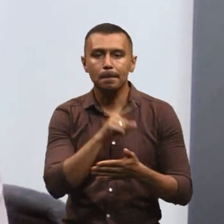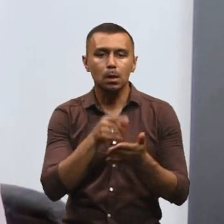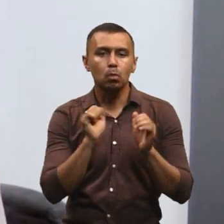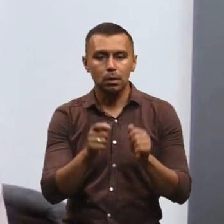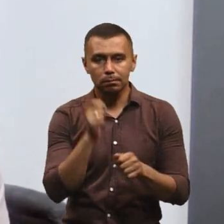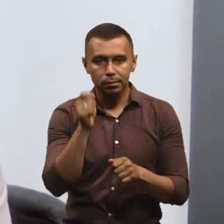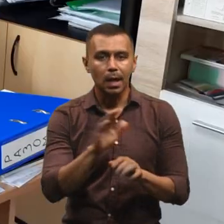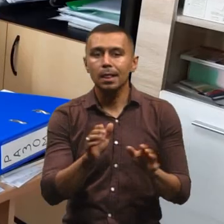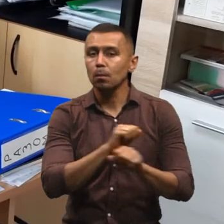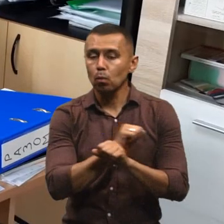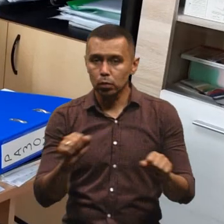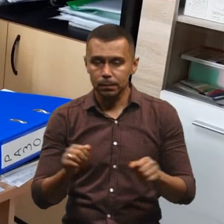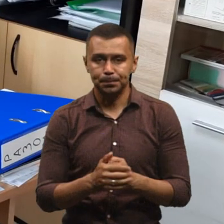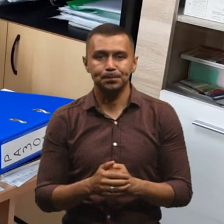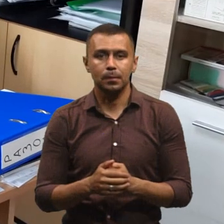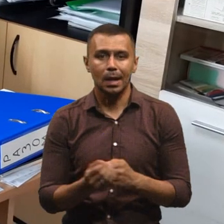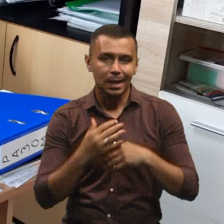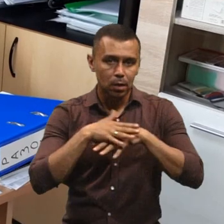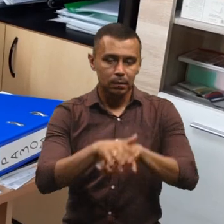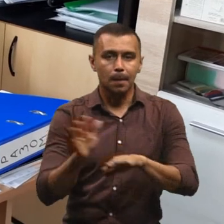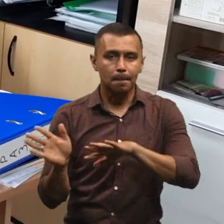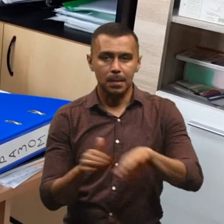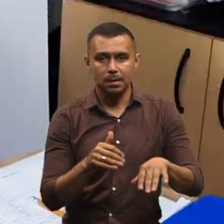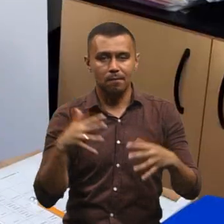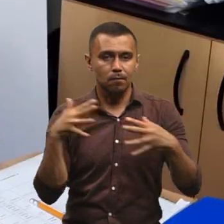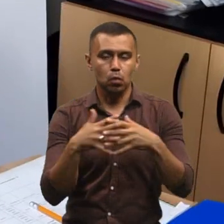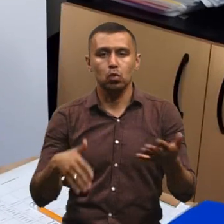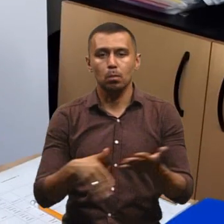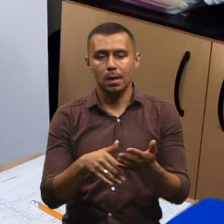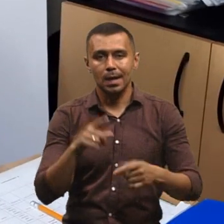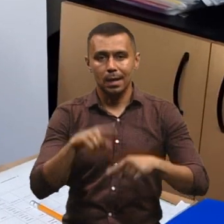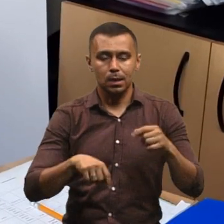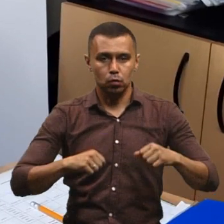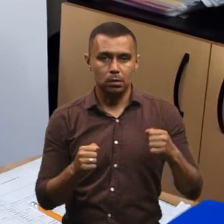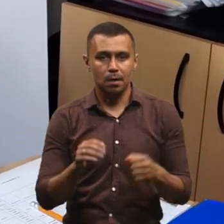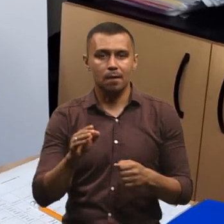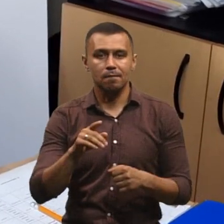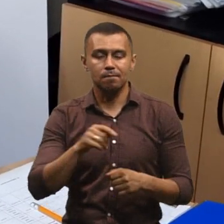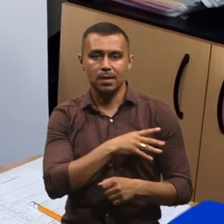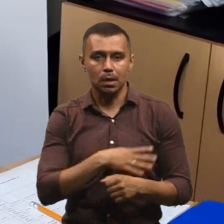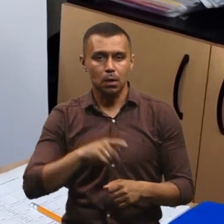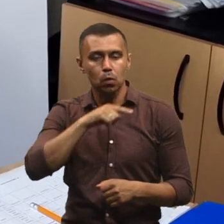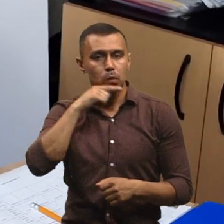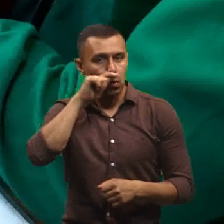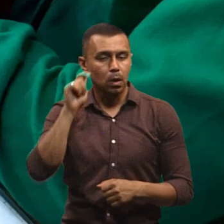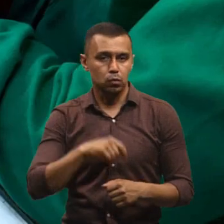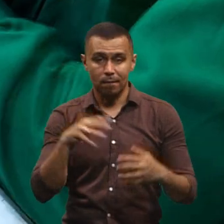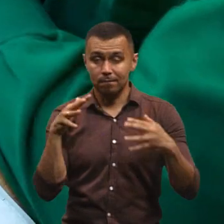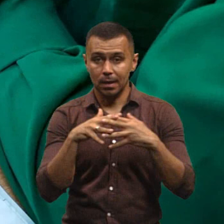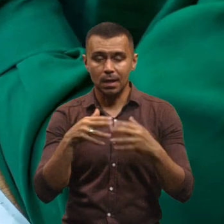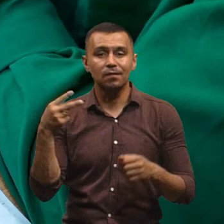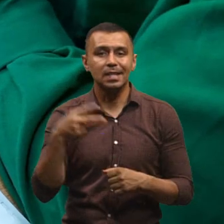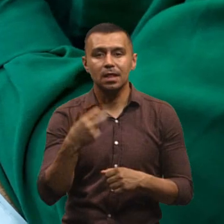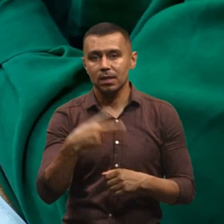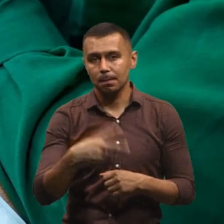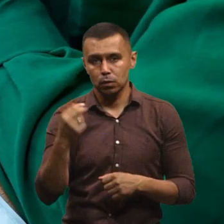можна задавати які не можна реінтегруватися після фронту допомагали рідні та друзі ветеранці російсько-української війни Катерині Луцик у